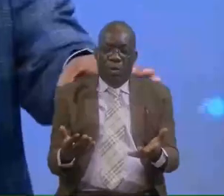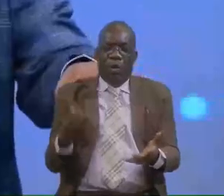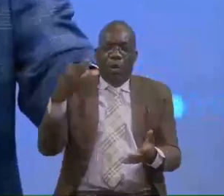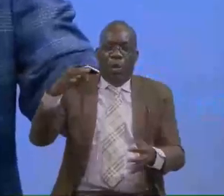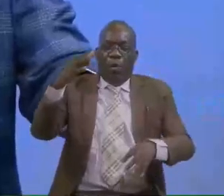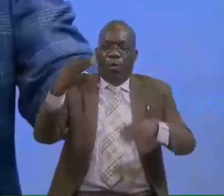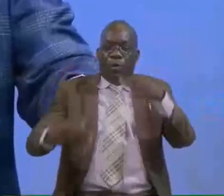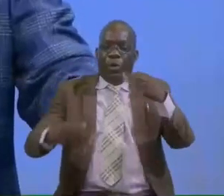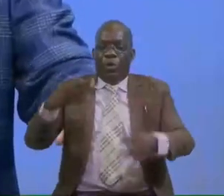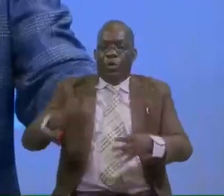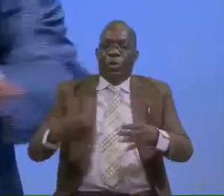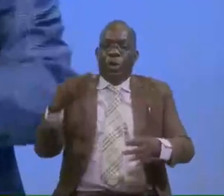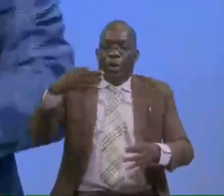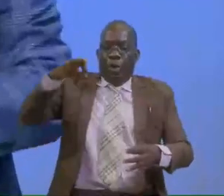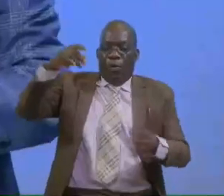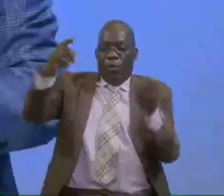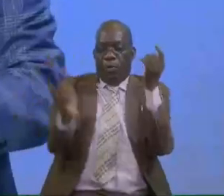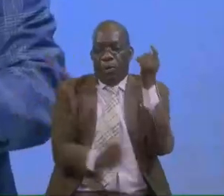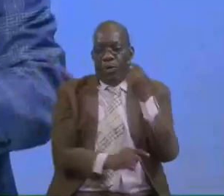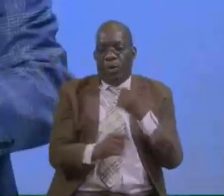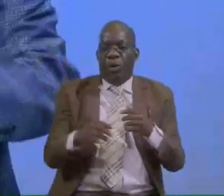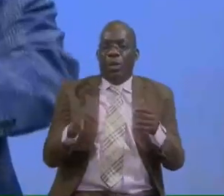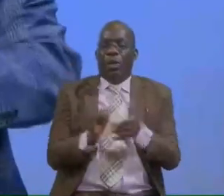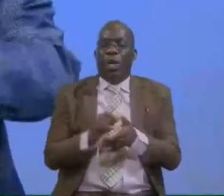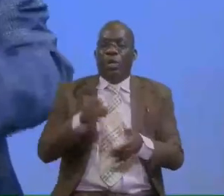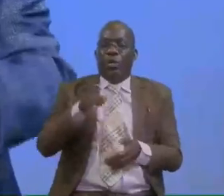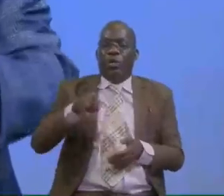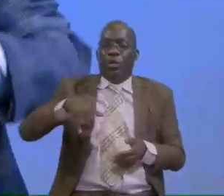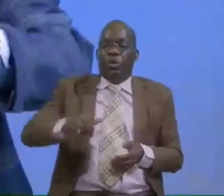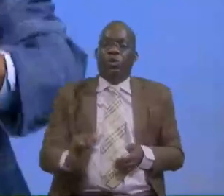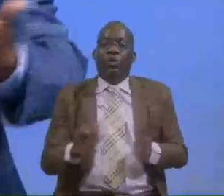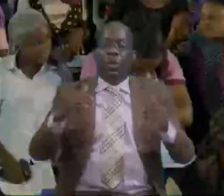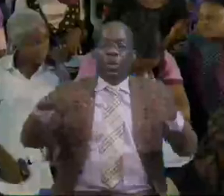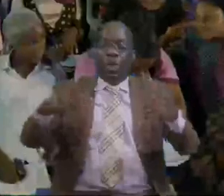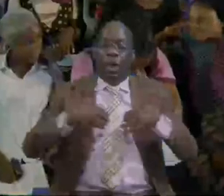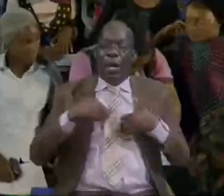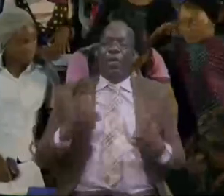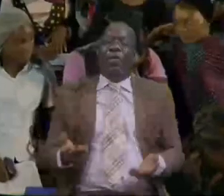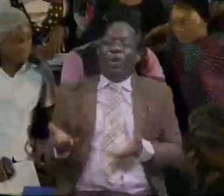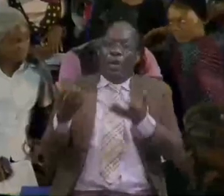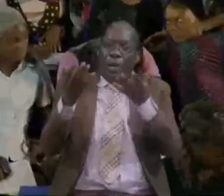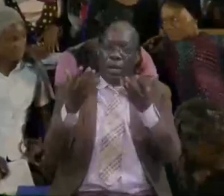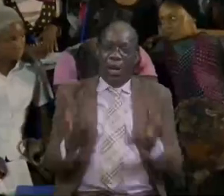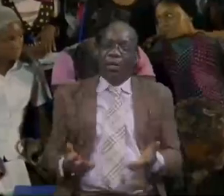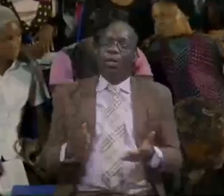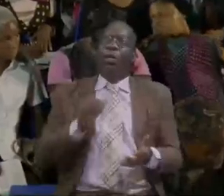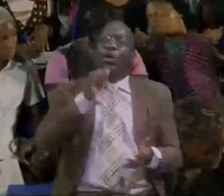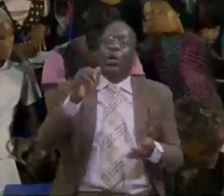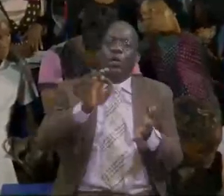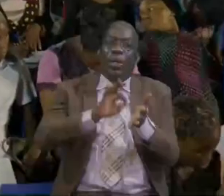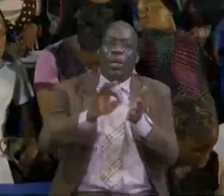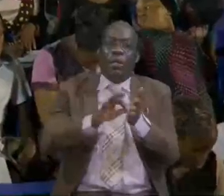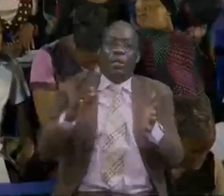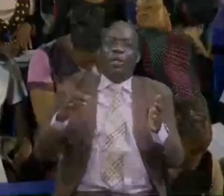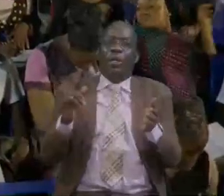de jugement et de châtiment que tu pouvais porter, n'imputant pas